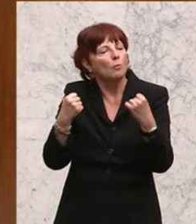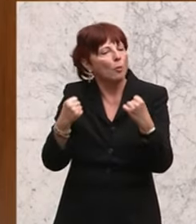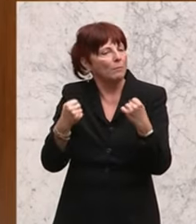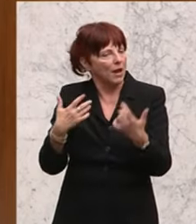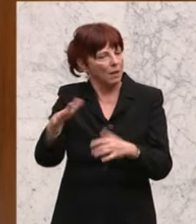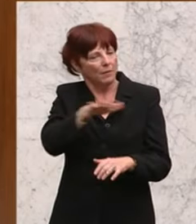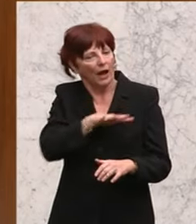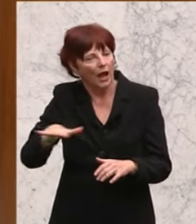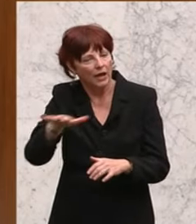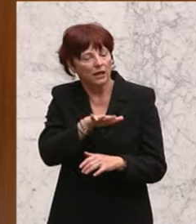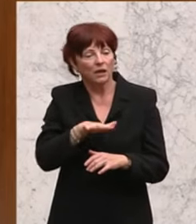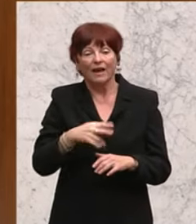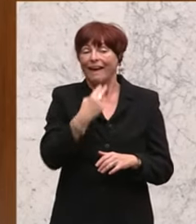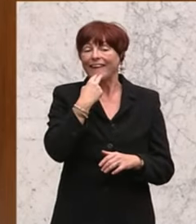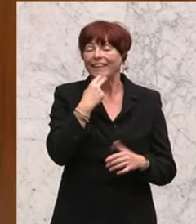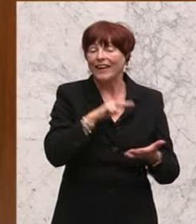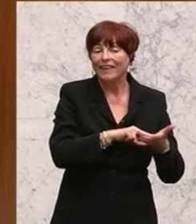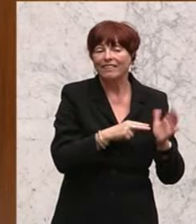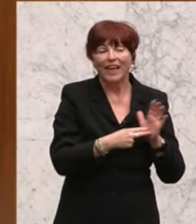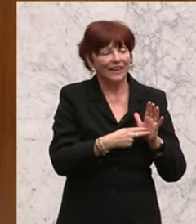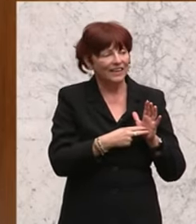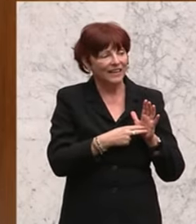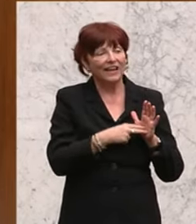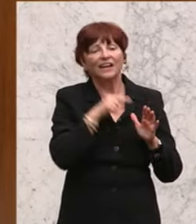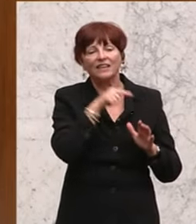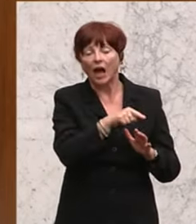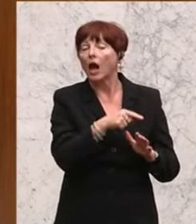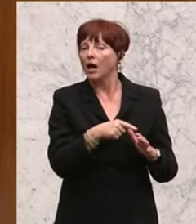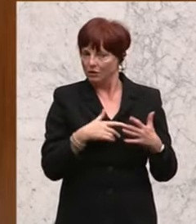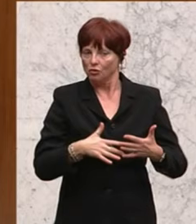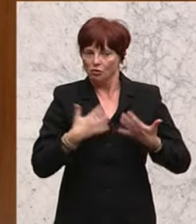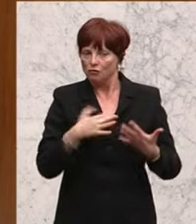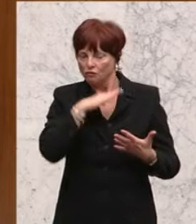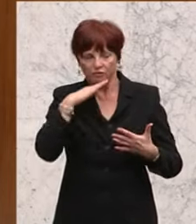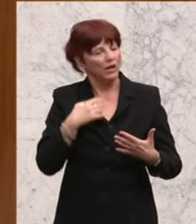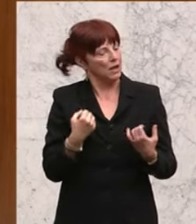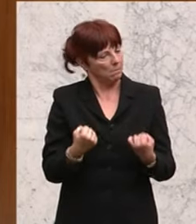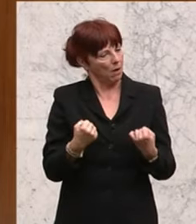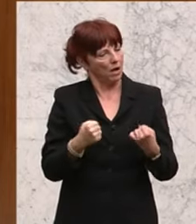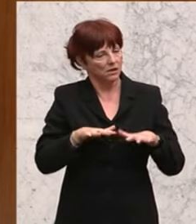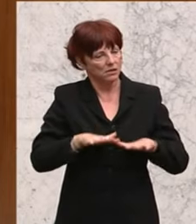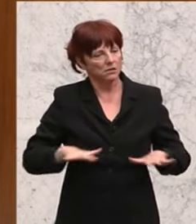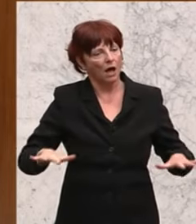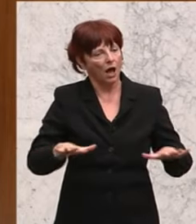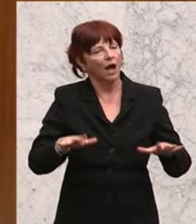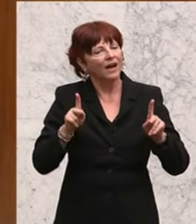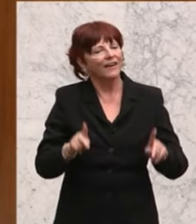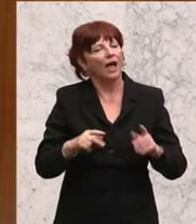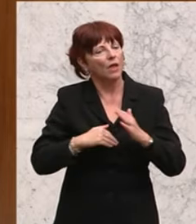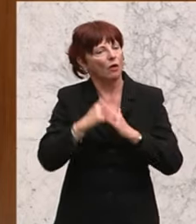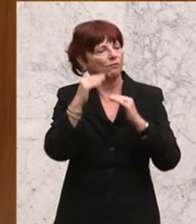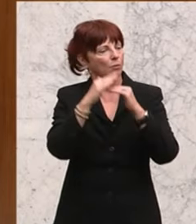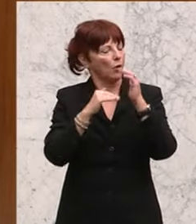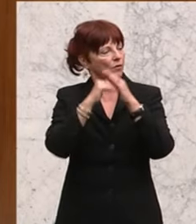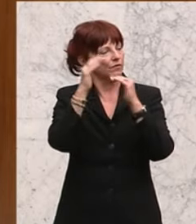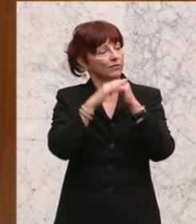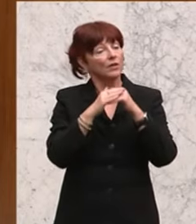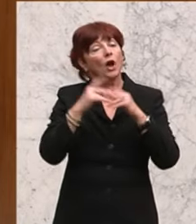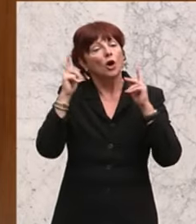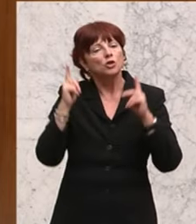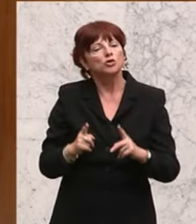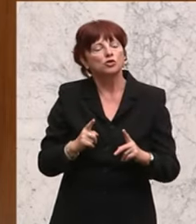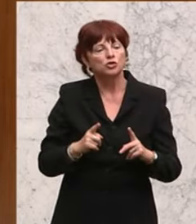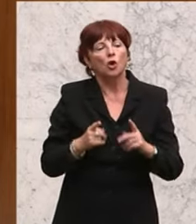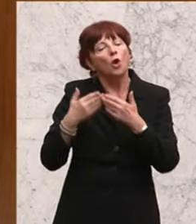die Energietechnik, wo wir eine Basis haben, eine Position der Stärke hier konsequent auszubauen. Es geht um die Vernetzung von öffentlichen